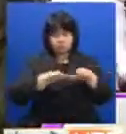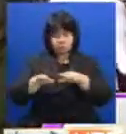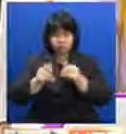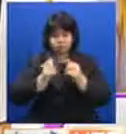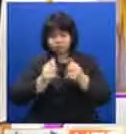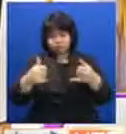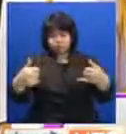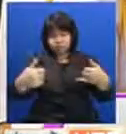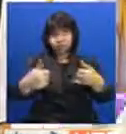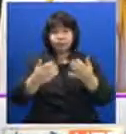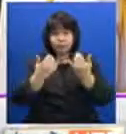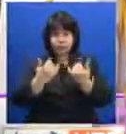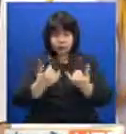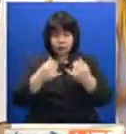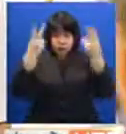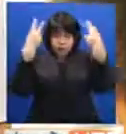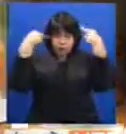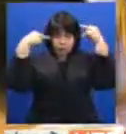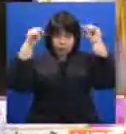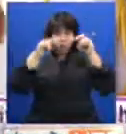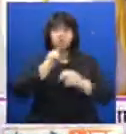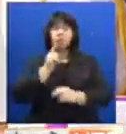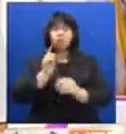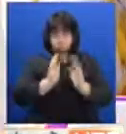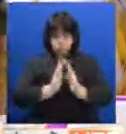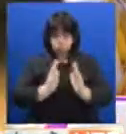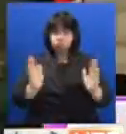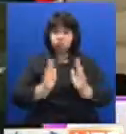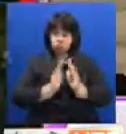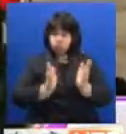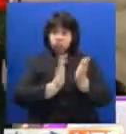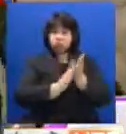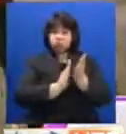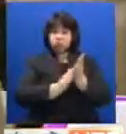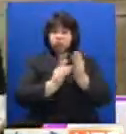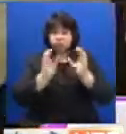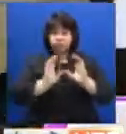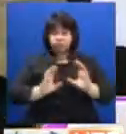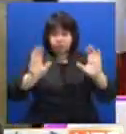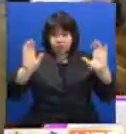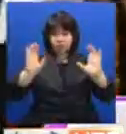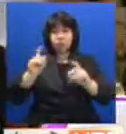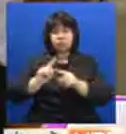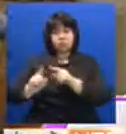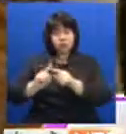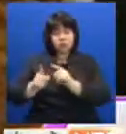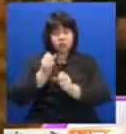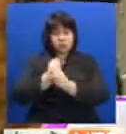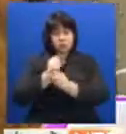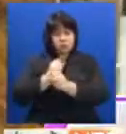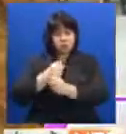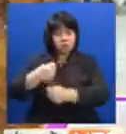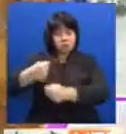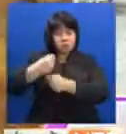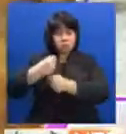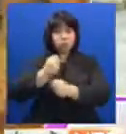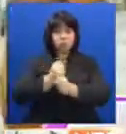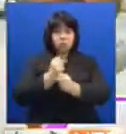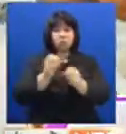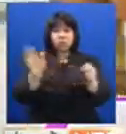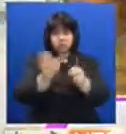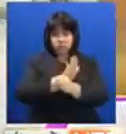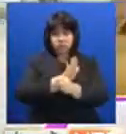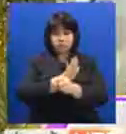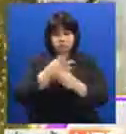เอกประยุทธ์ได้กล่าวในนามของรัฐบาลขอบคุณและชื่นชมข้าราชการกองทัพบกที่ได้ปฏิบัติภารกิจอย่างเต็มกำลังความสามารถเพื่อ